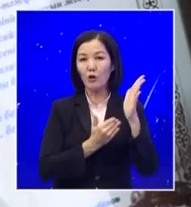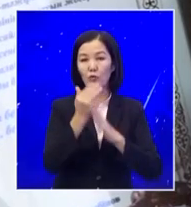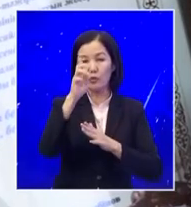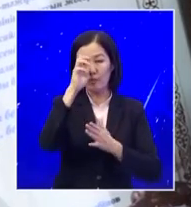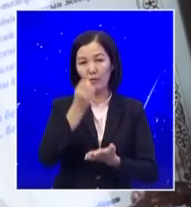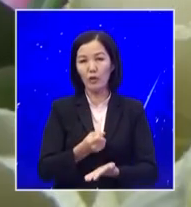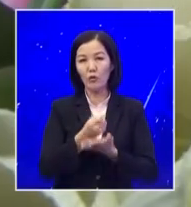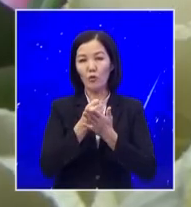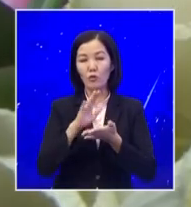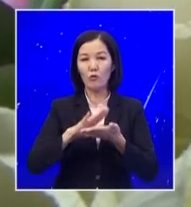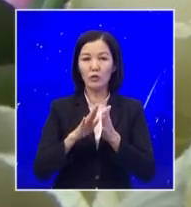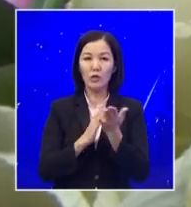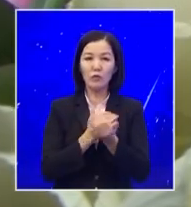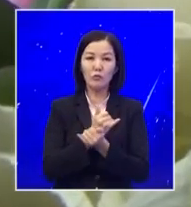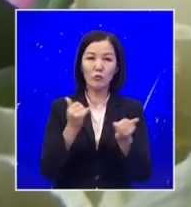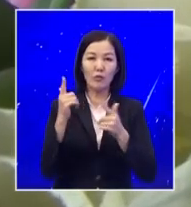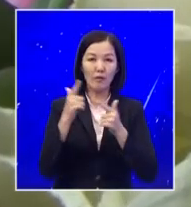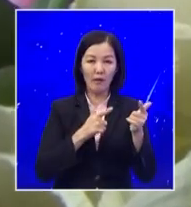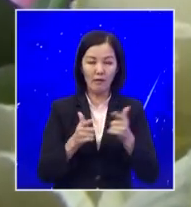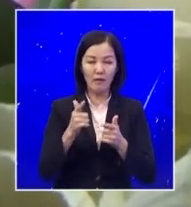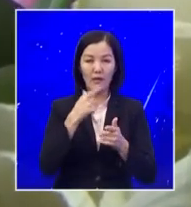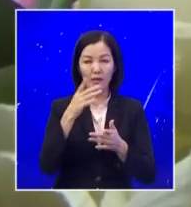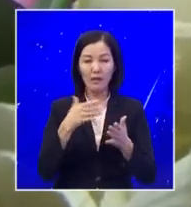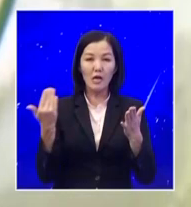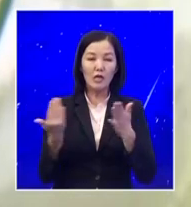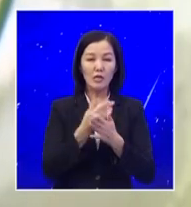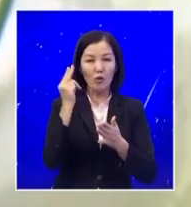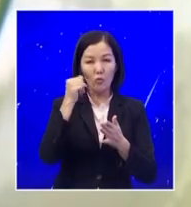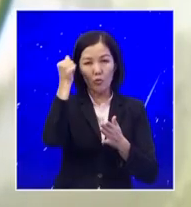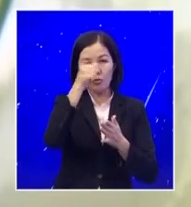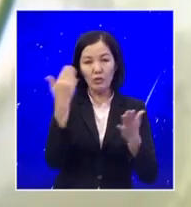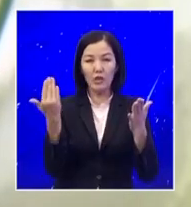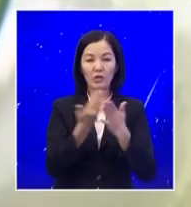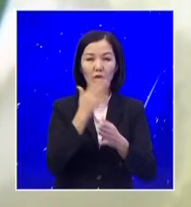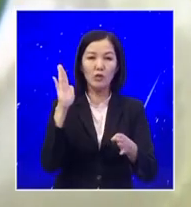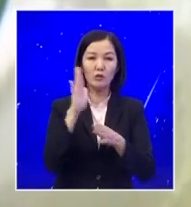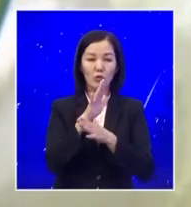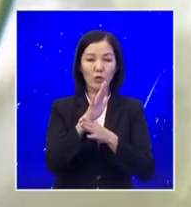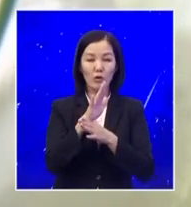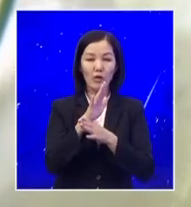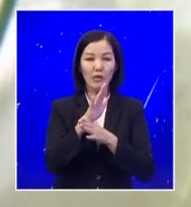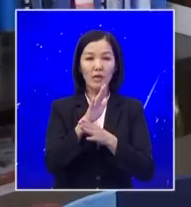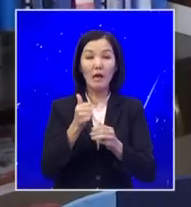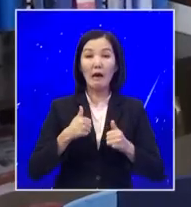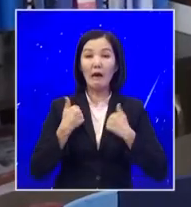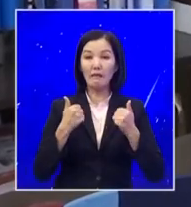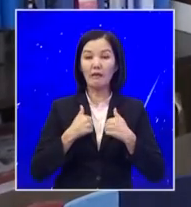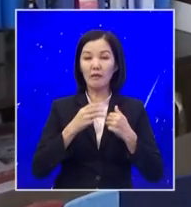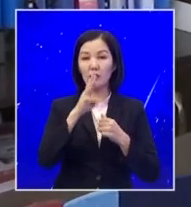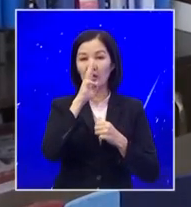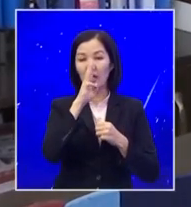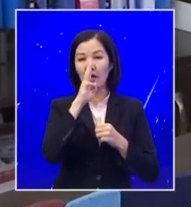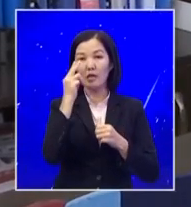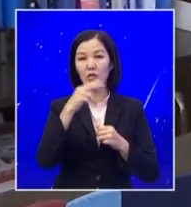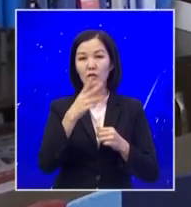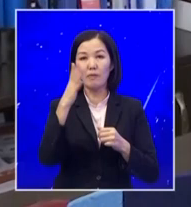мемлекеттік қолдау жан-жақты екенін айтады. Жаңа оқу жылында жарияланған жаңа жолдау қанаттандыра түсіпті. Мұғалімдер жалақысы